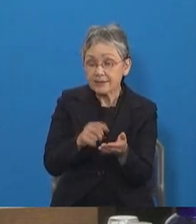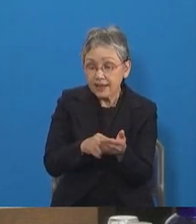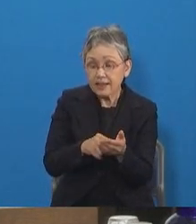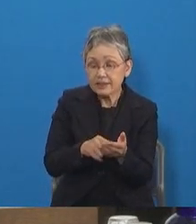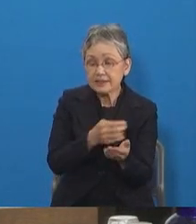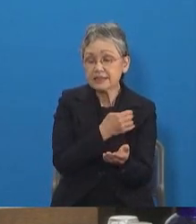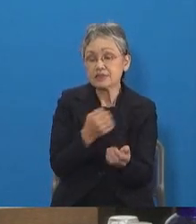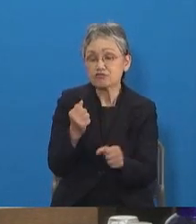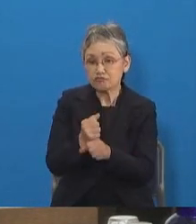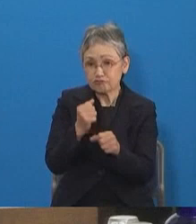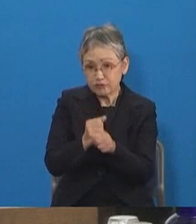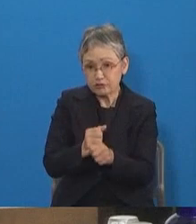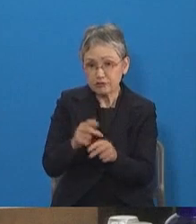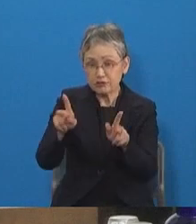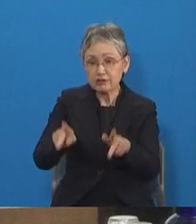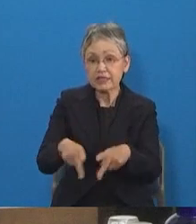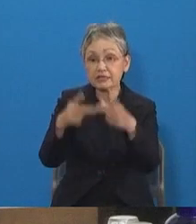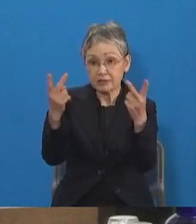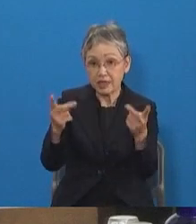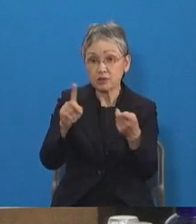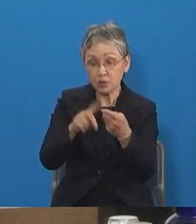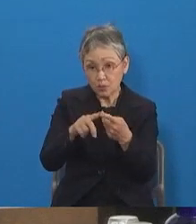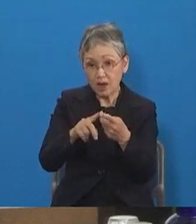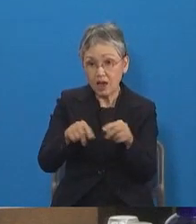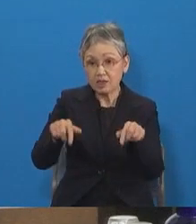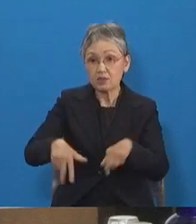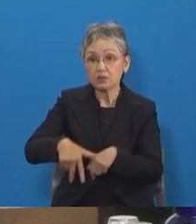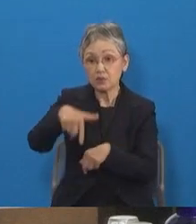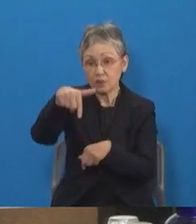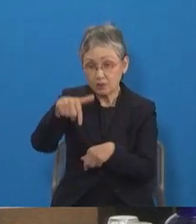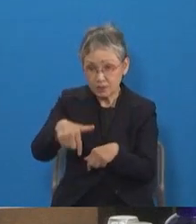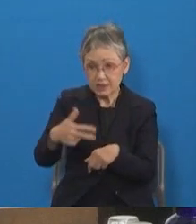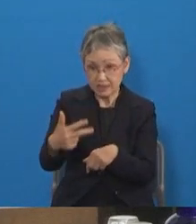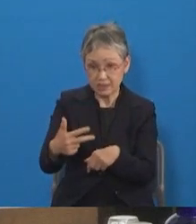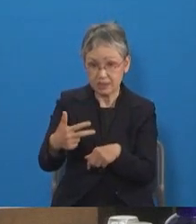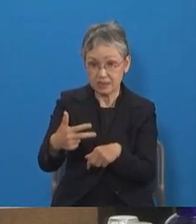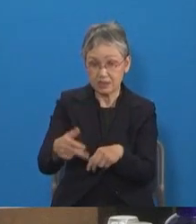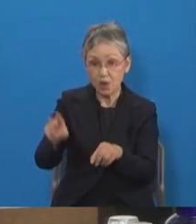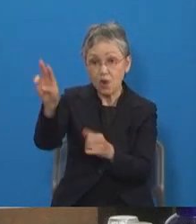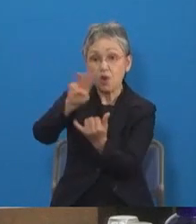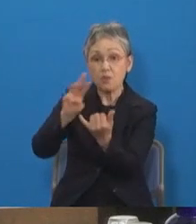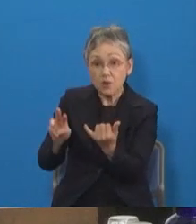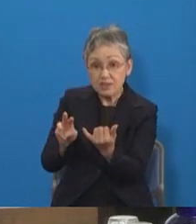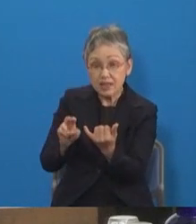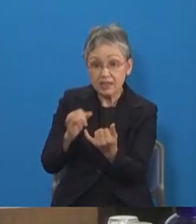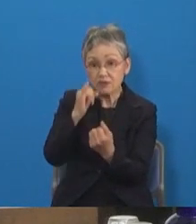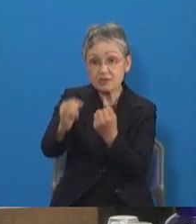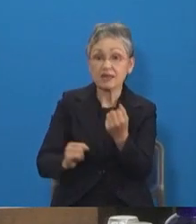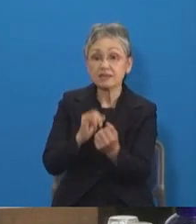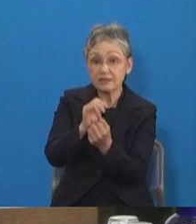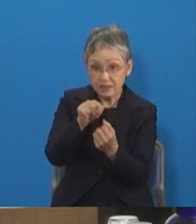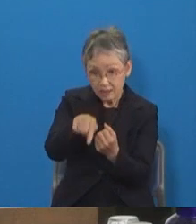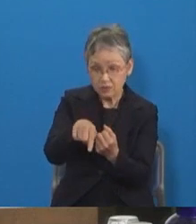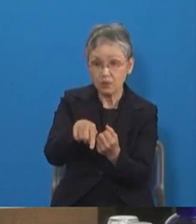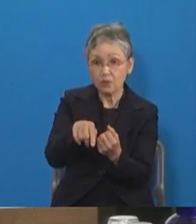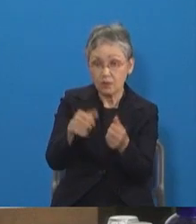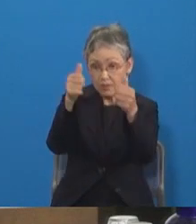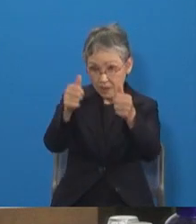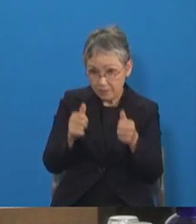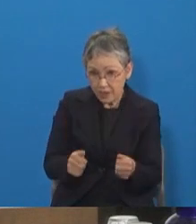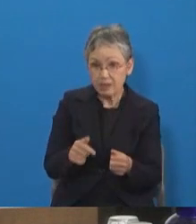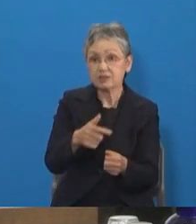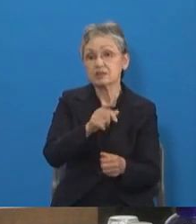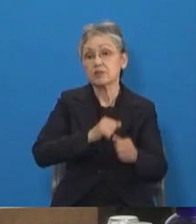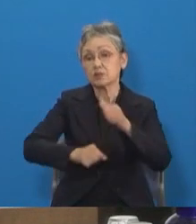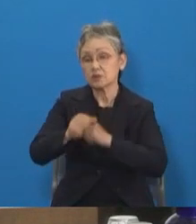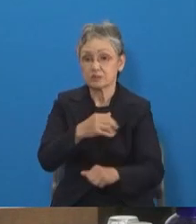加え、京都市防災ポータルサイトにおきまして、パソコンやスマートフォンなど、どのような機器でもマイタイムラインが作成可能な仕組みとし